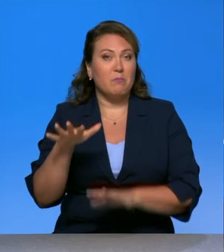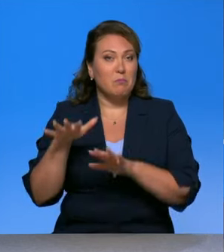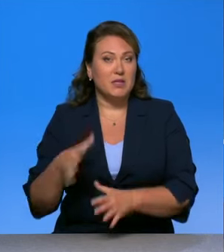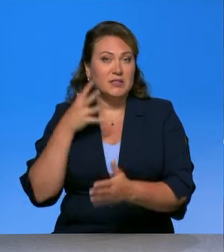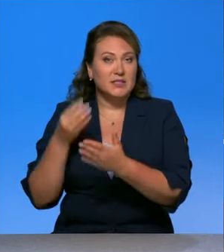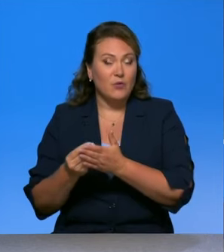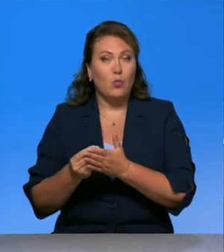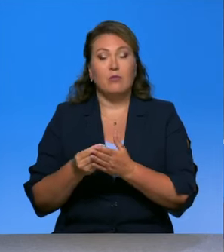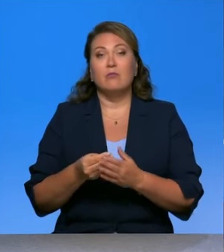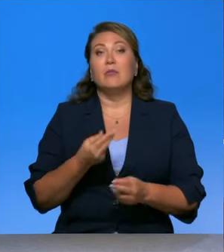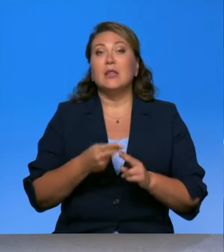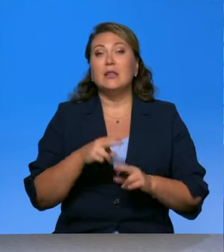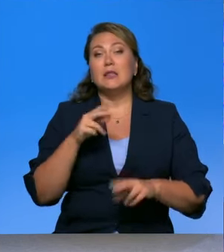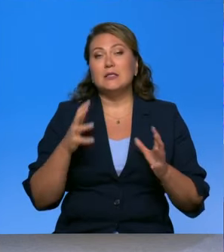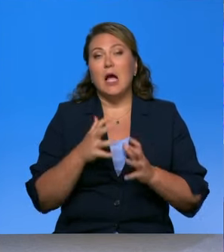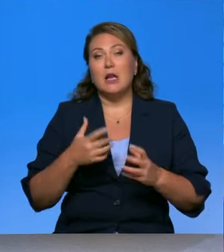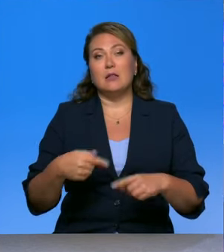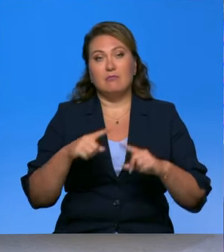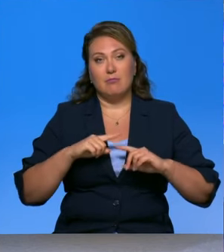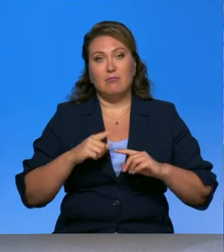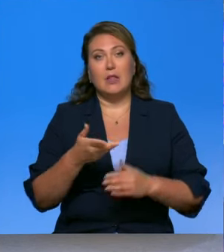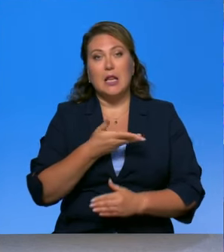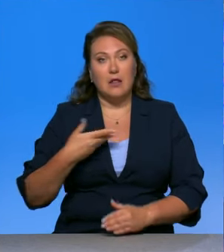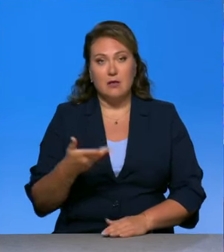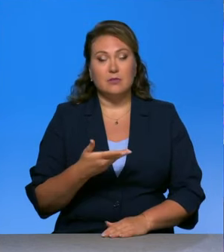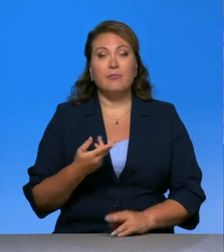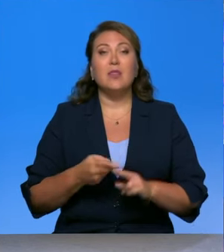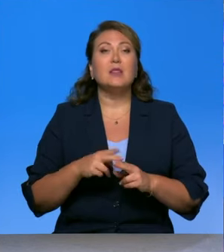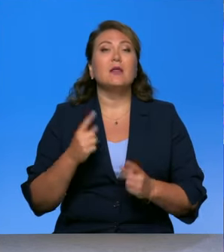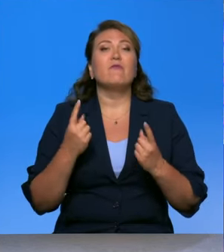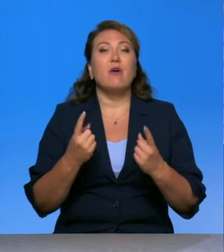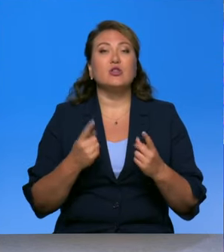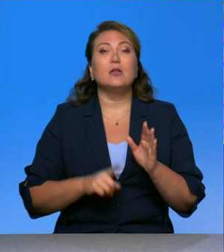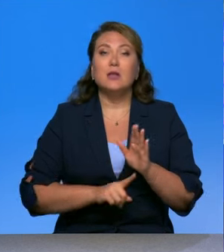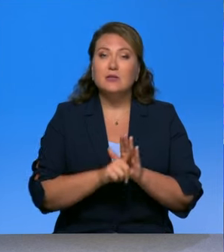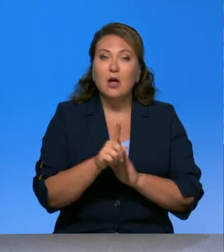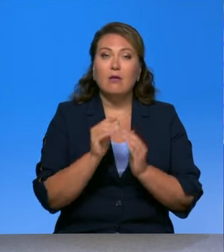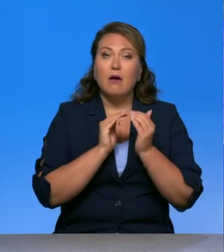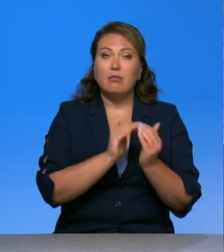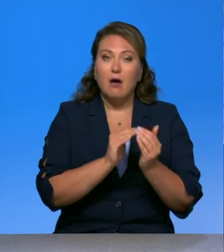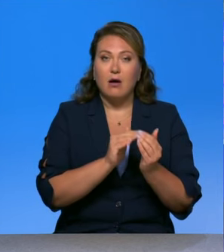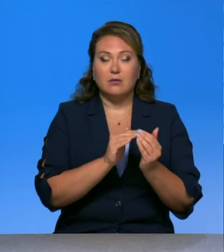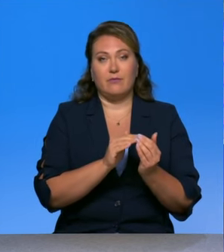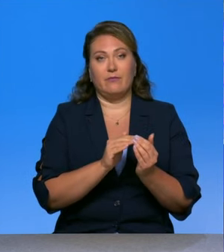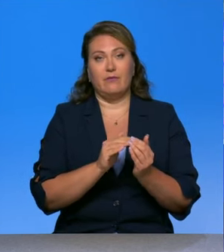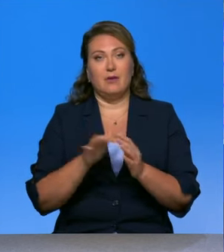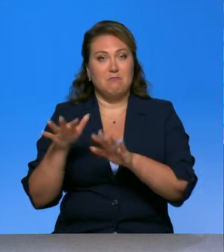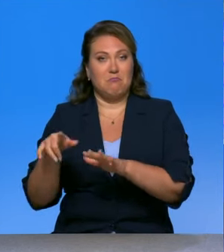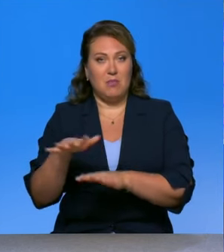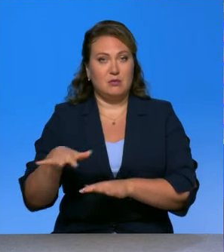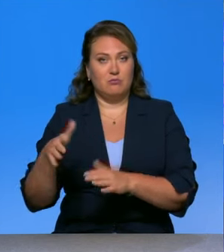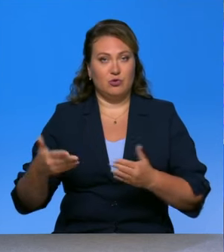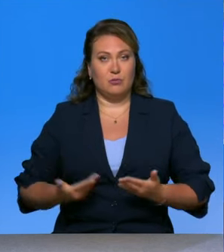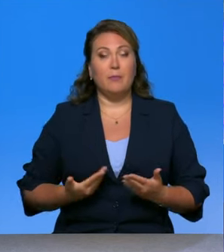сказать, что, наверное, знание культуры, традиция – это самое важное в завязывании контактов, в налаживании контактов. Вот, например, мы